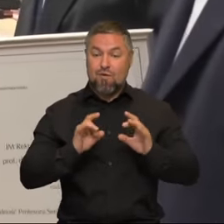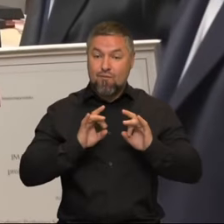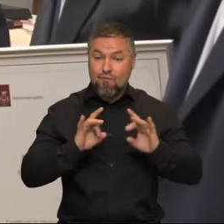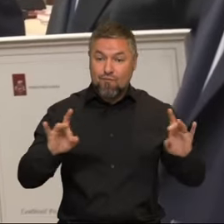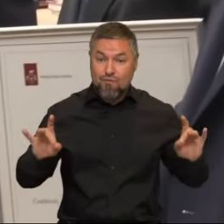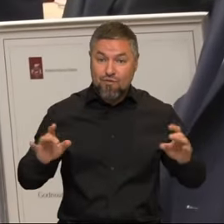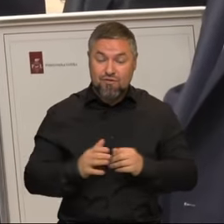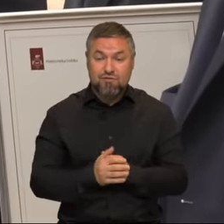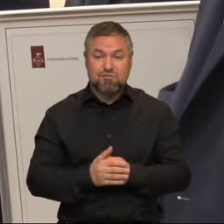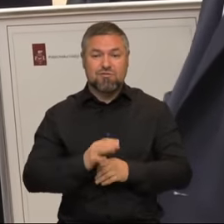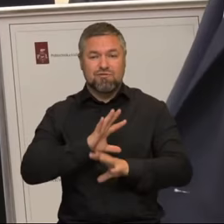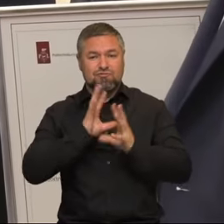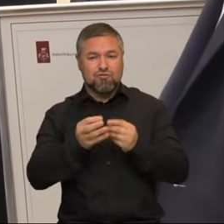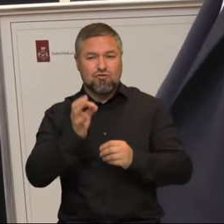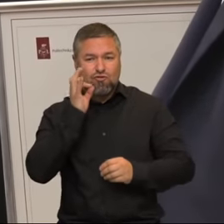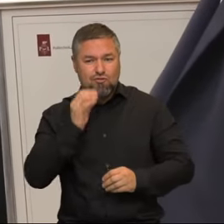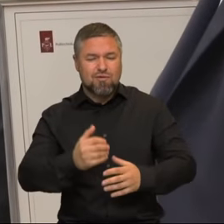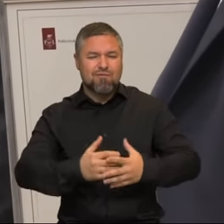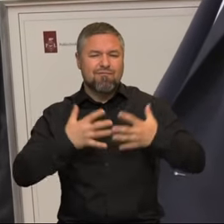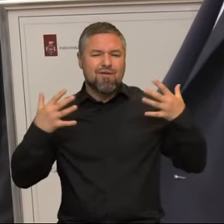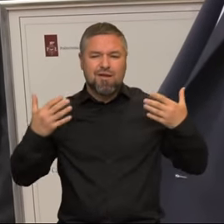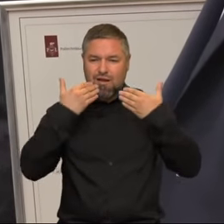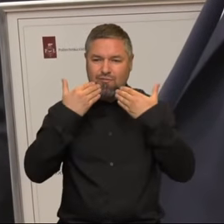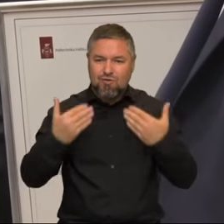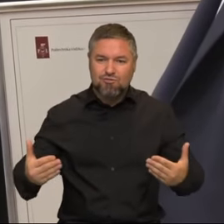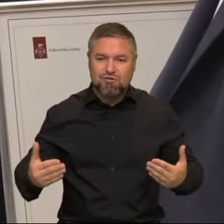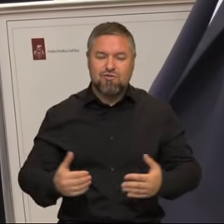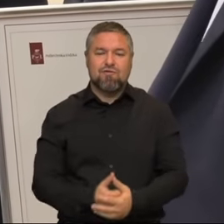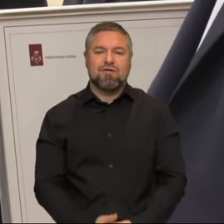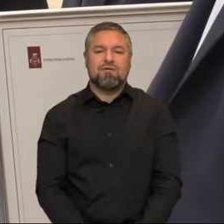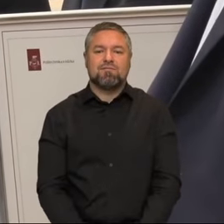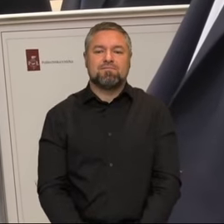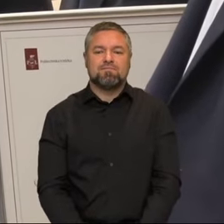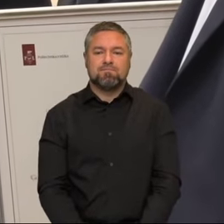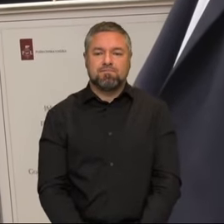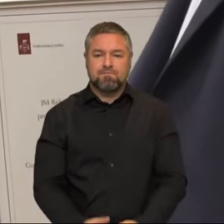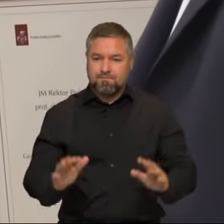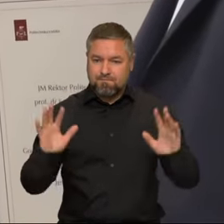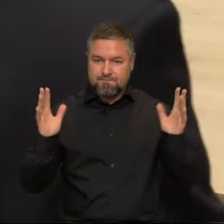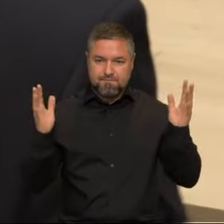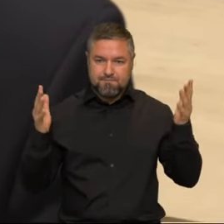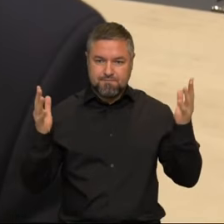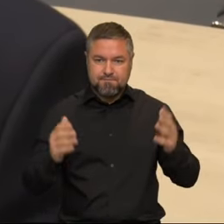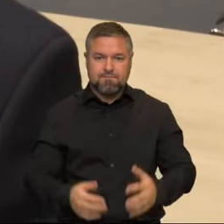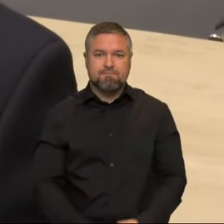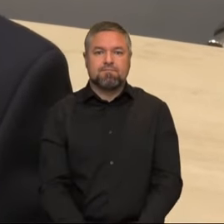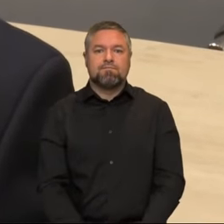profesorze Zbyszku, wszystkiego dobrego i wielkie podziękowania. Dzięki. Bardzo dziękuję.